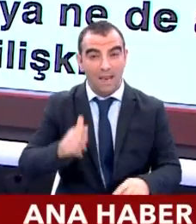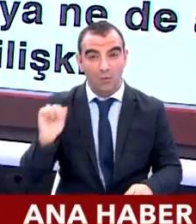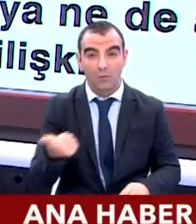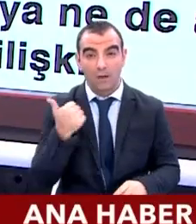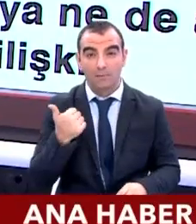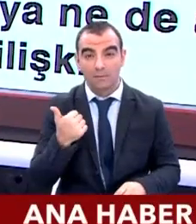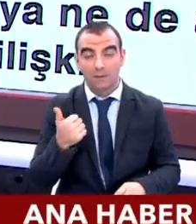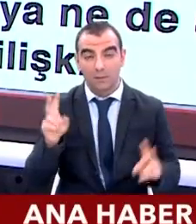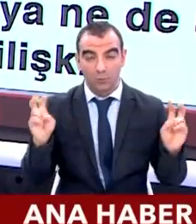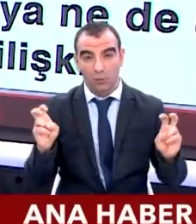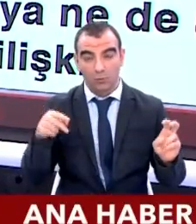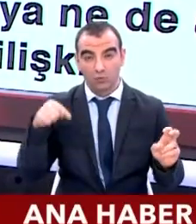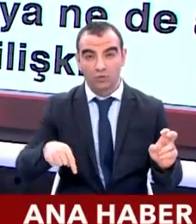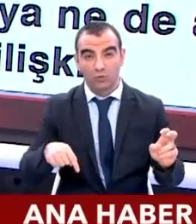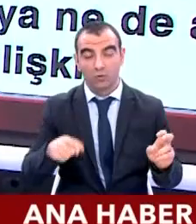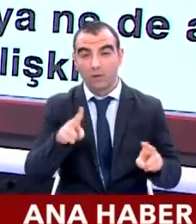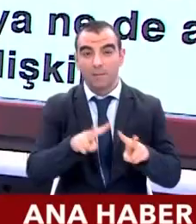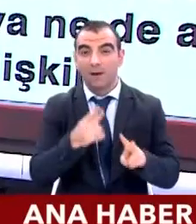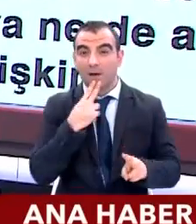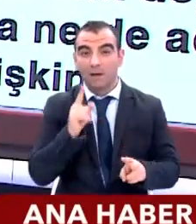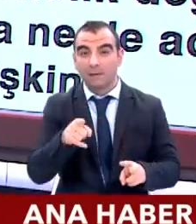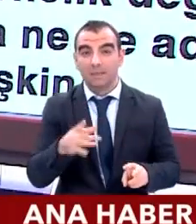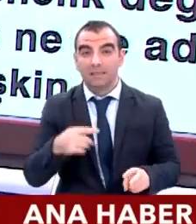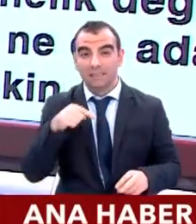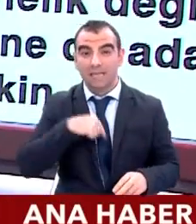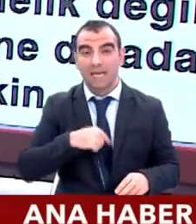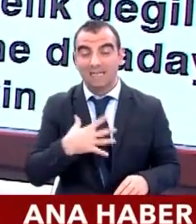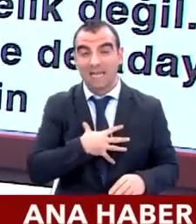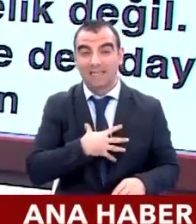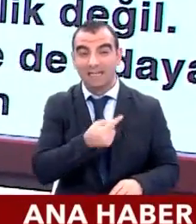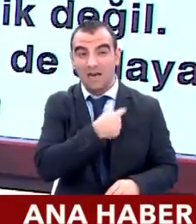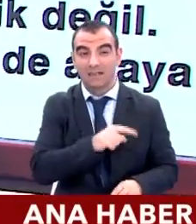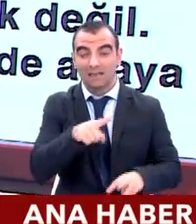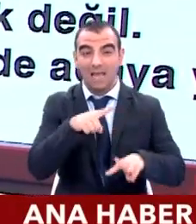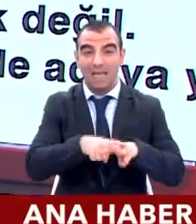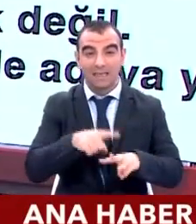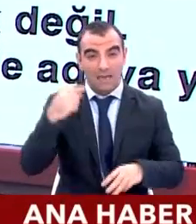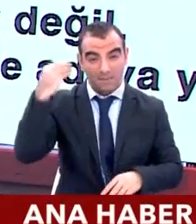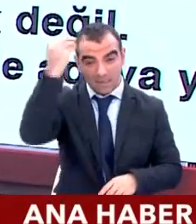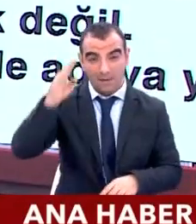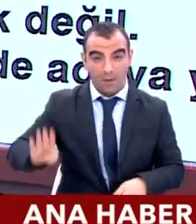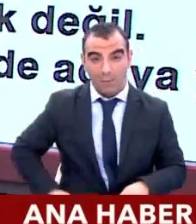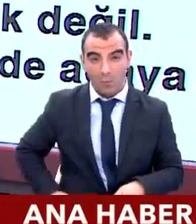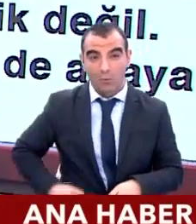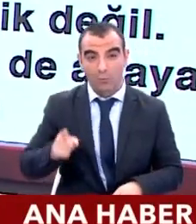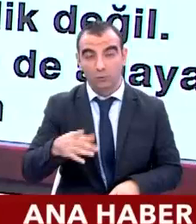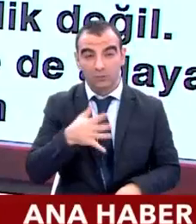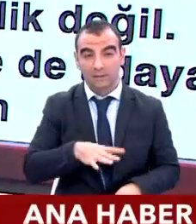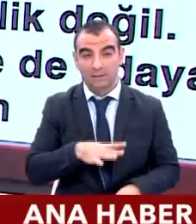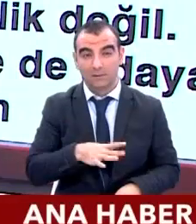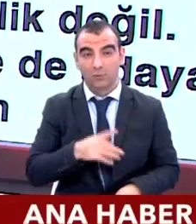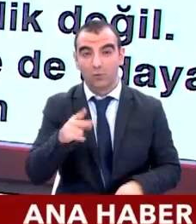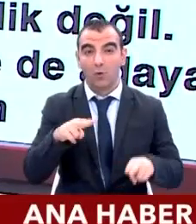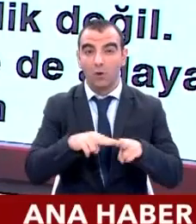gelişme Çünkü akşeleri nihai adayı Sayın Ekrem İmamoğlu Akşener İmamoğlu istiyor